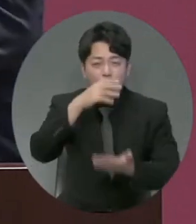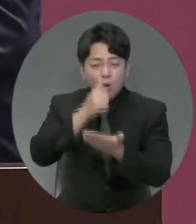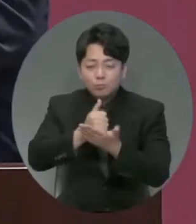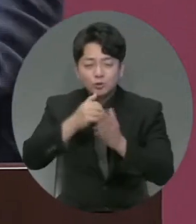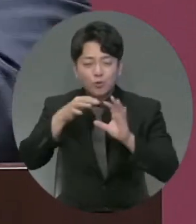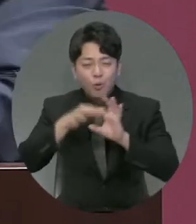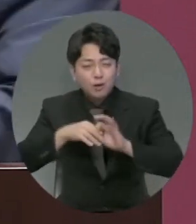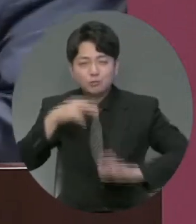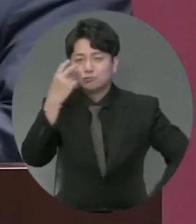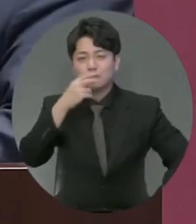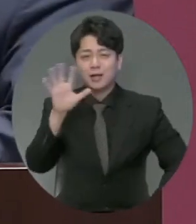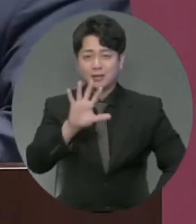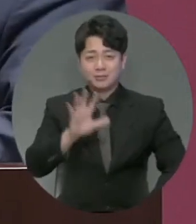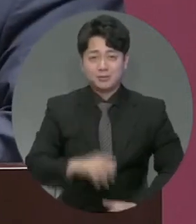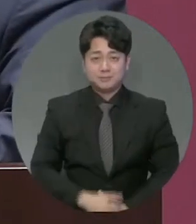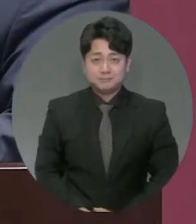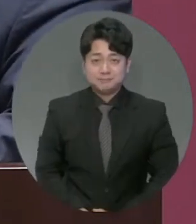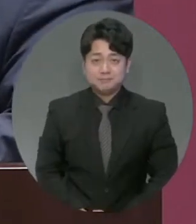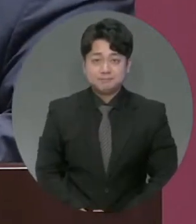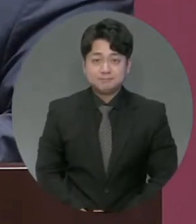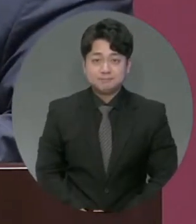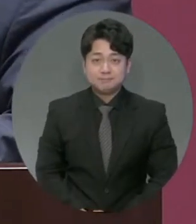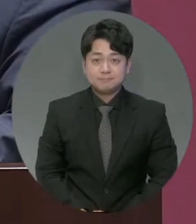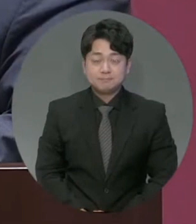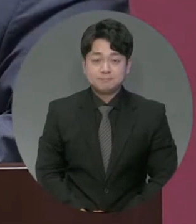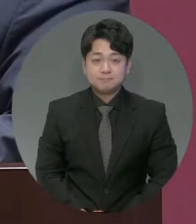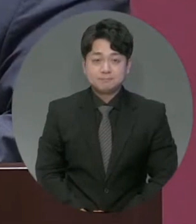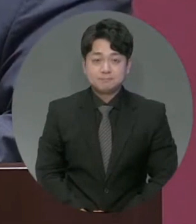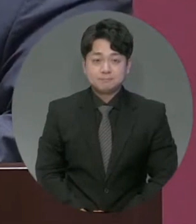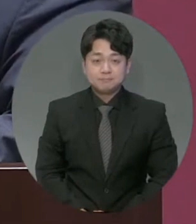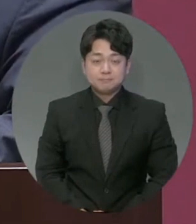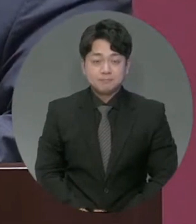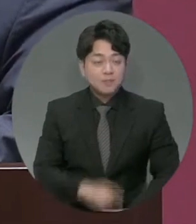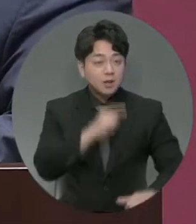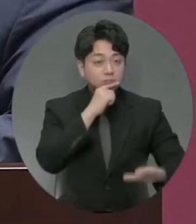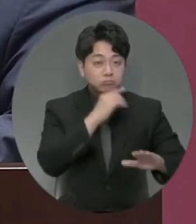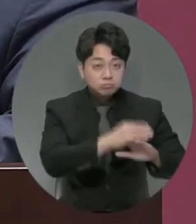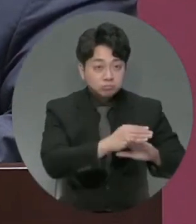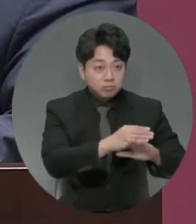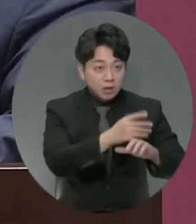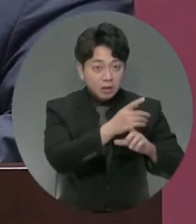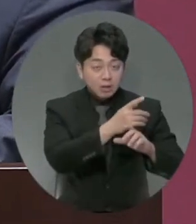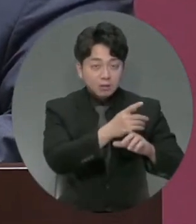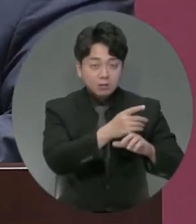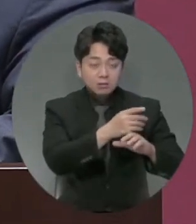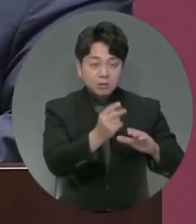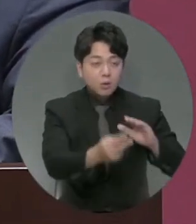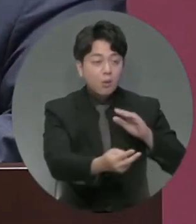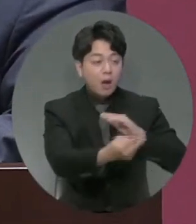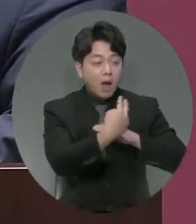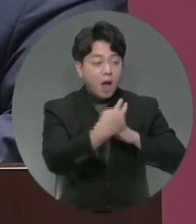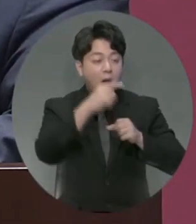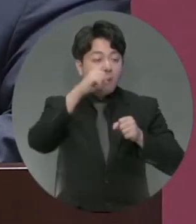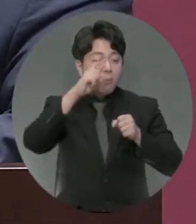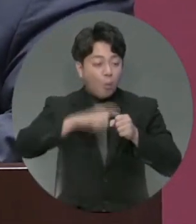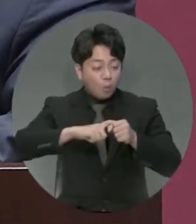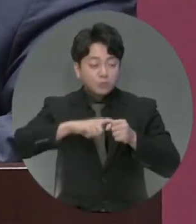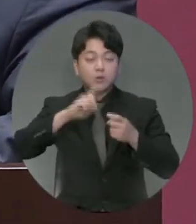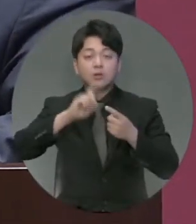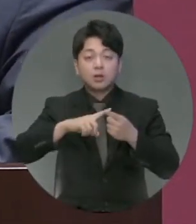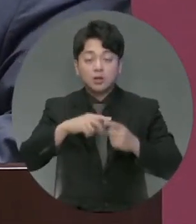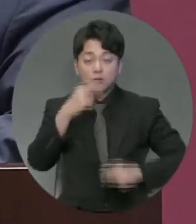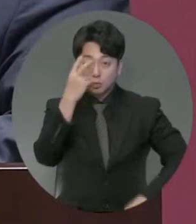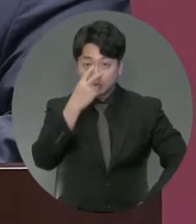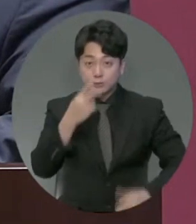예. 대공 용의점과 기순 여부까지만이 조사고, 예, 기순이 그렇죠. 되면은 우리 수사로 넘어가는 거죠.